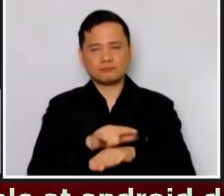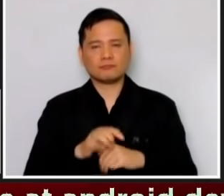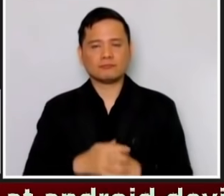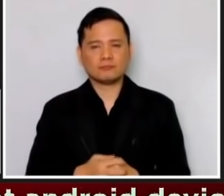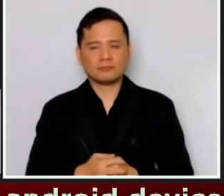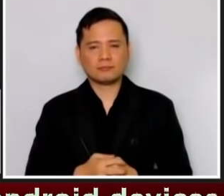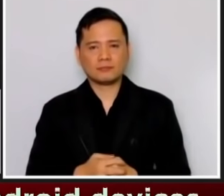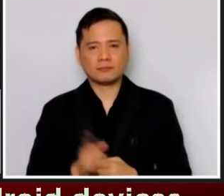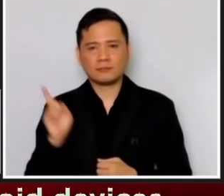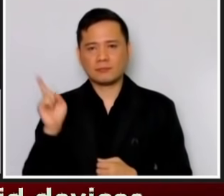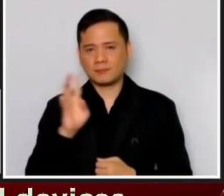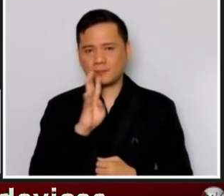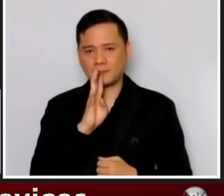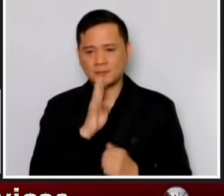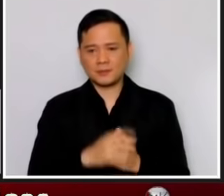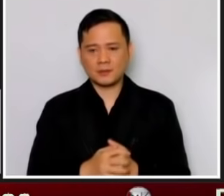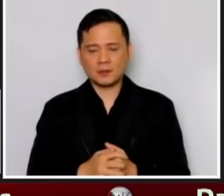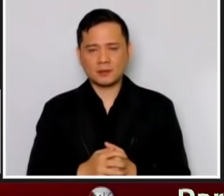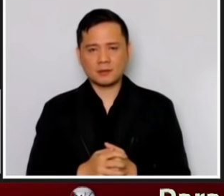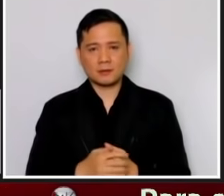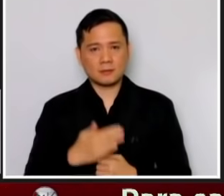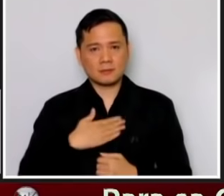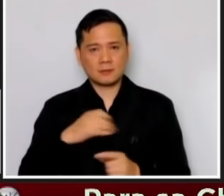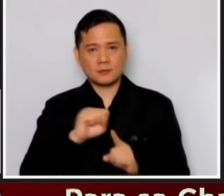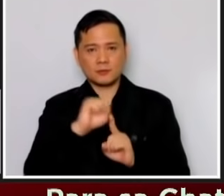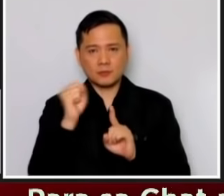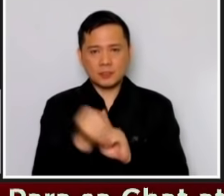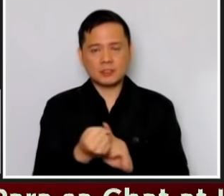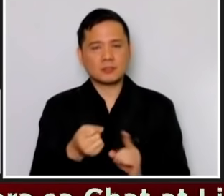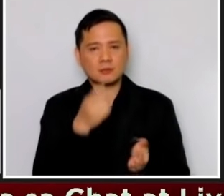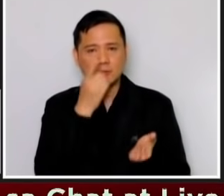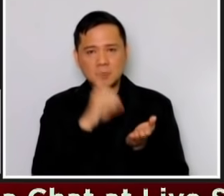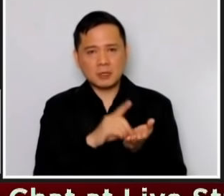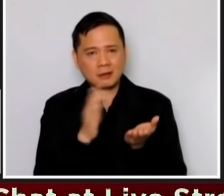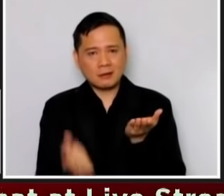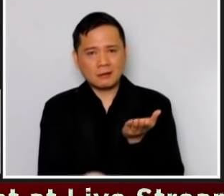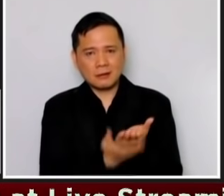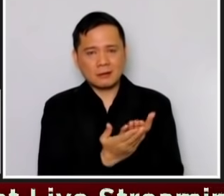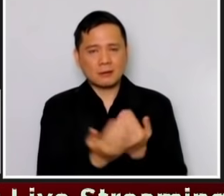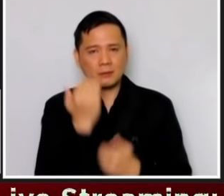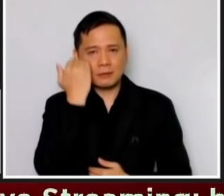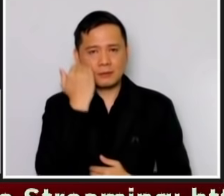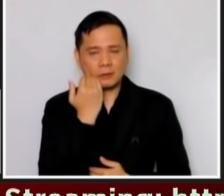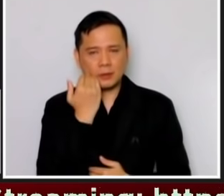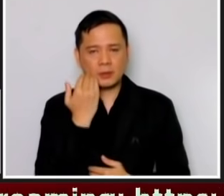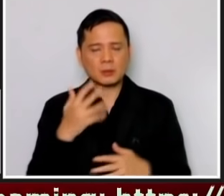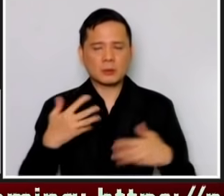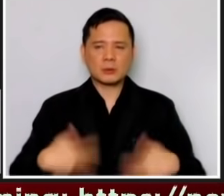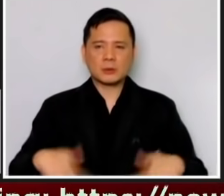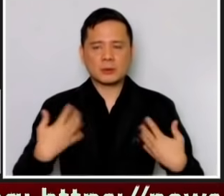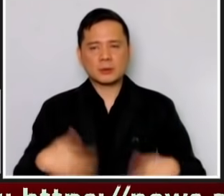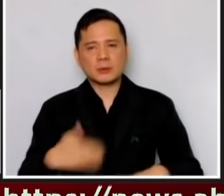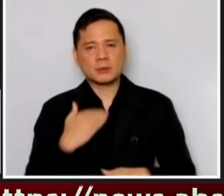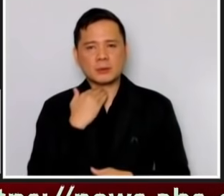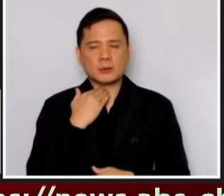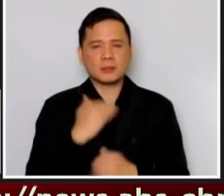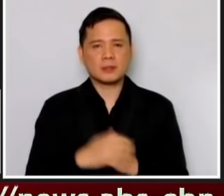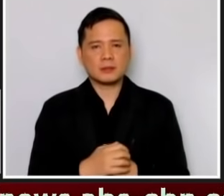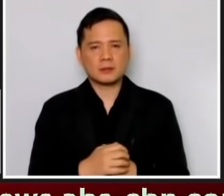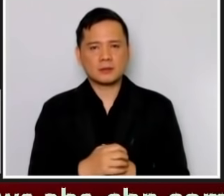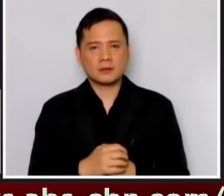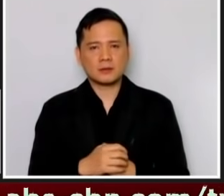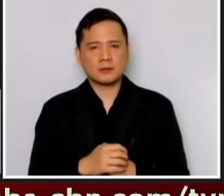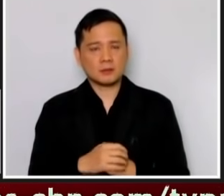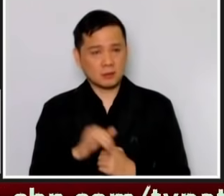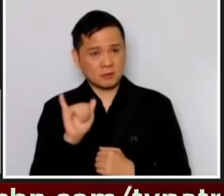na undocumented and for good na po ako. Sabi ko po kung hindi ko na po available bumili po